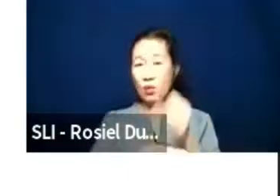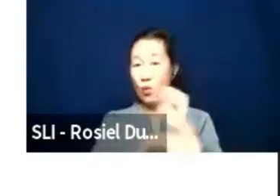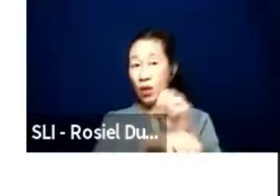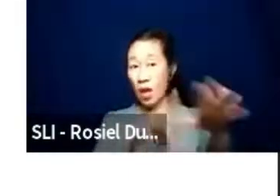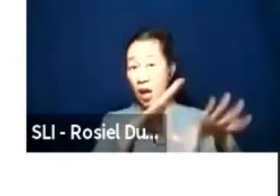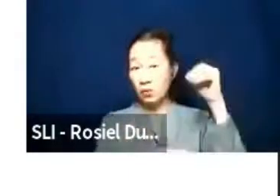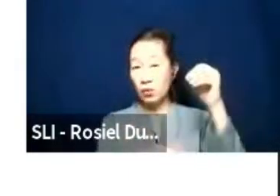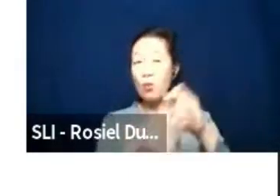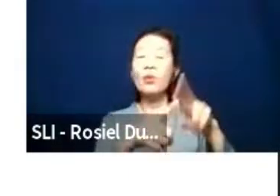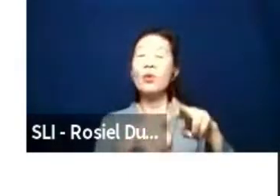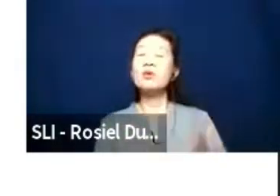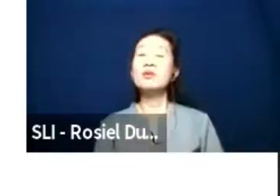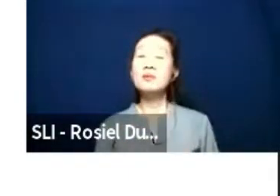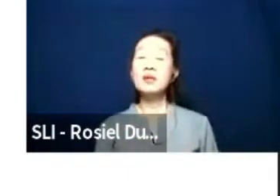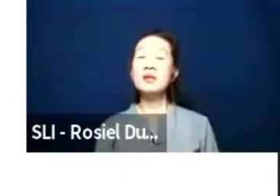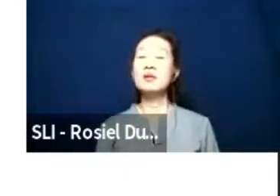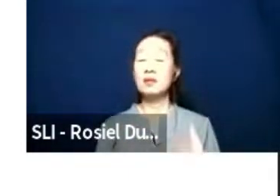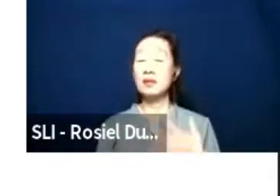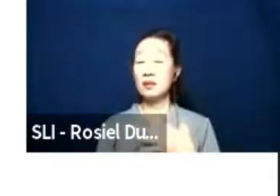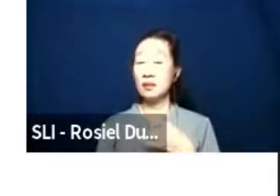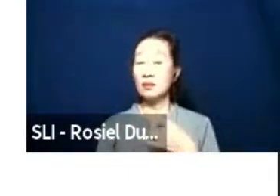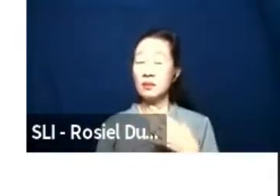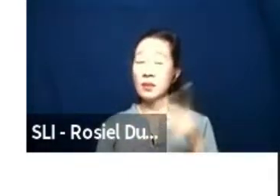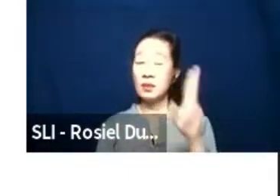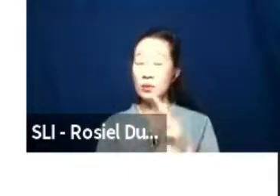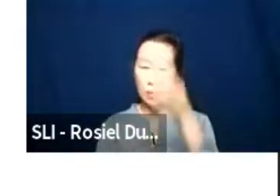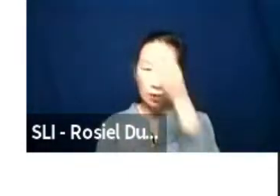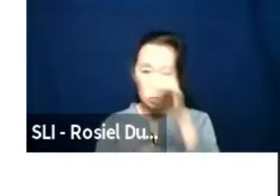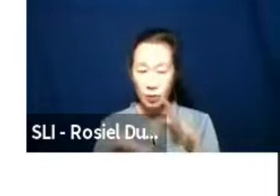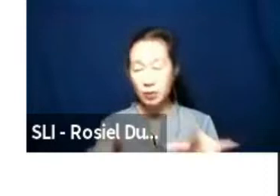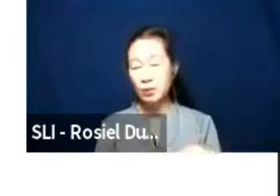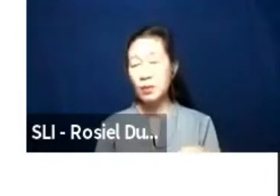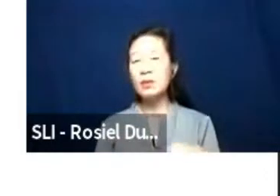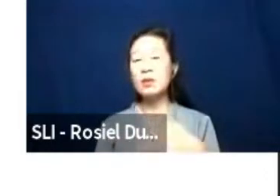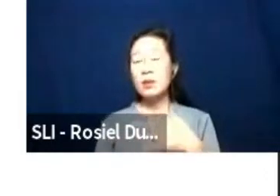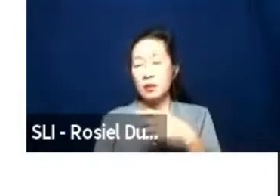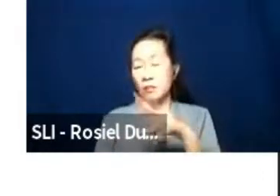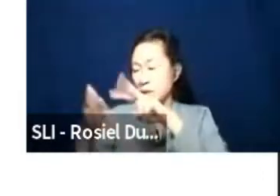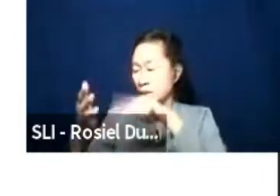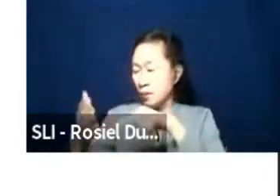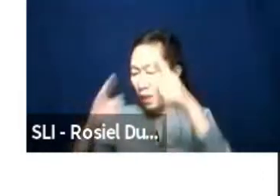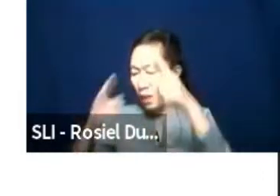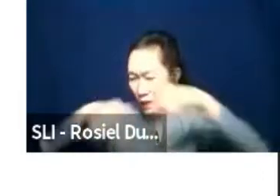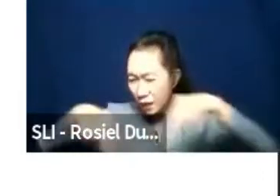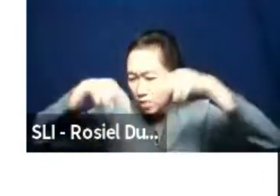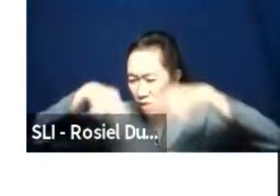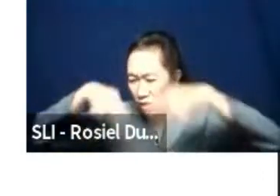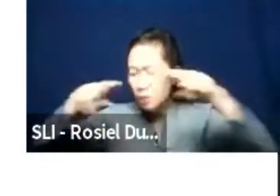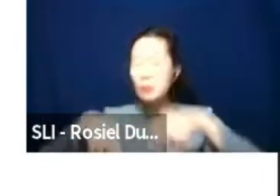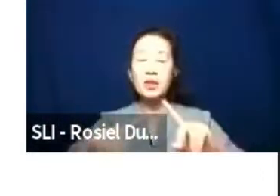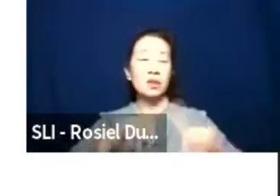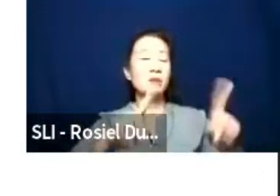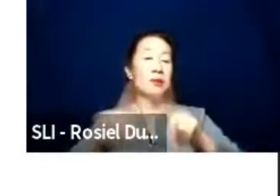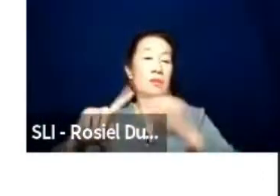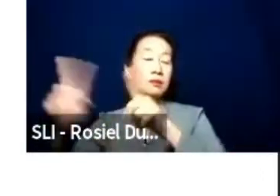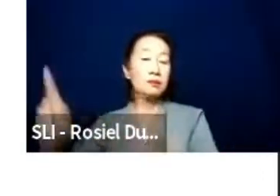labas, or mahilig ba siyang gumamit ng computer, mahilig magbasa, mahilig mag-research, no? May iba't ibang